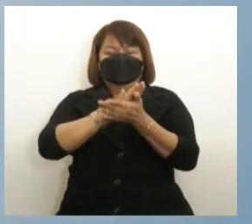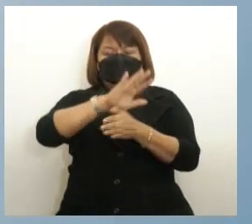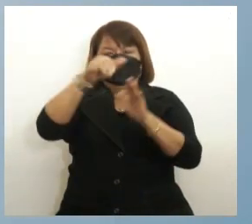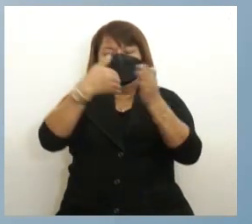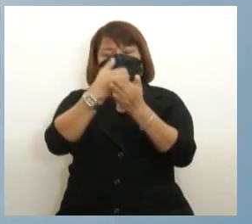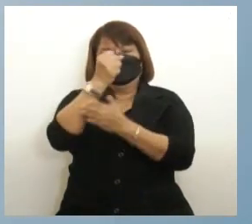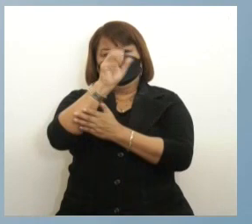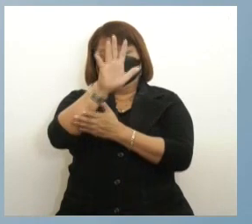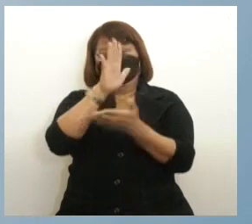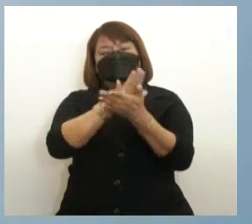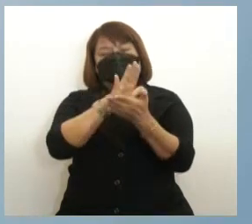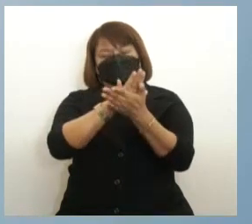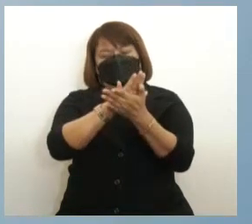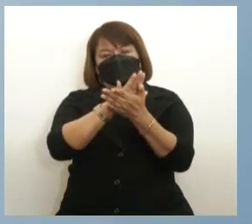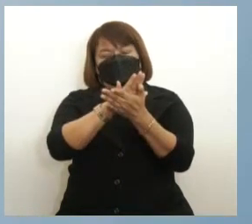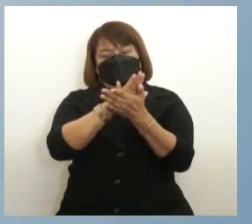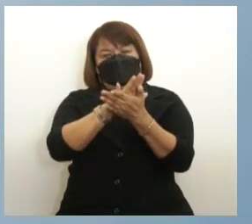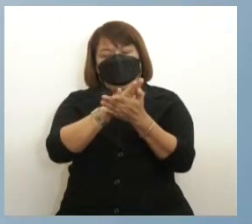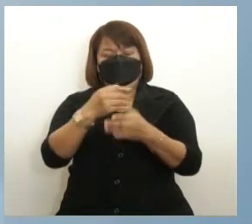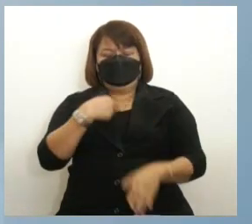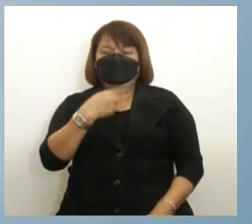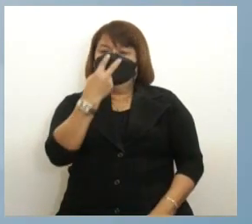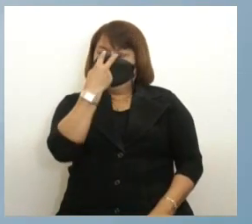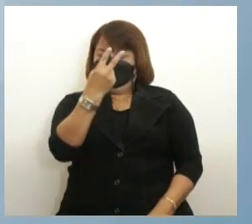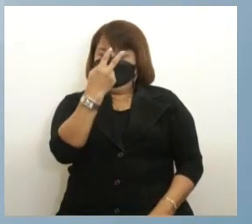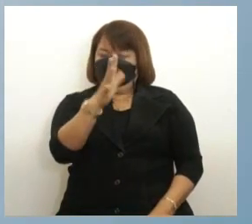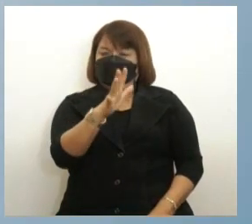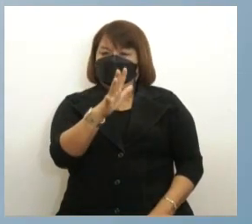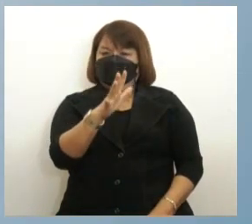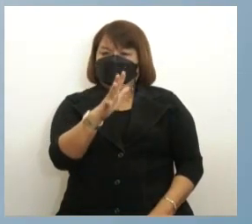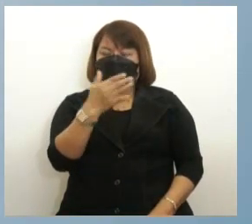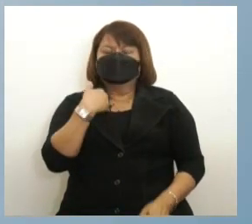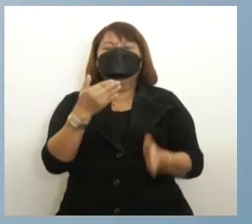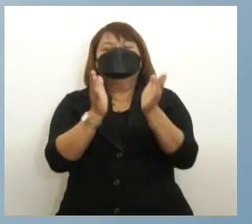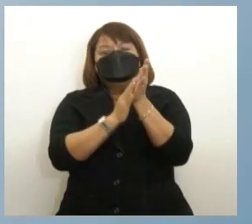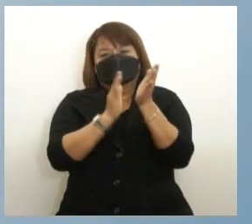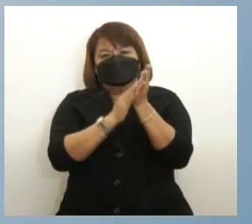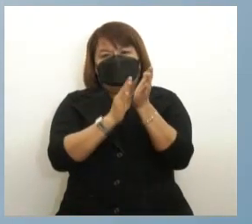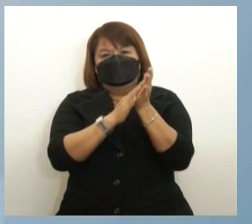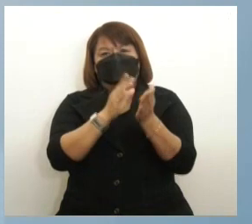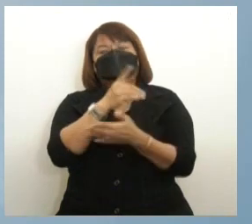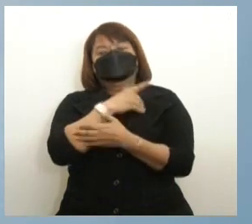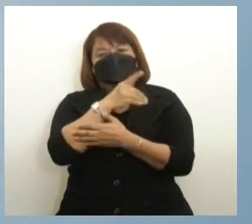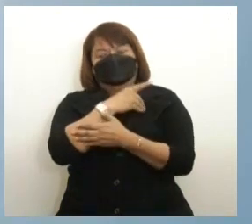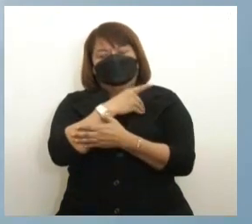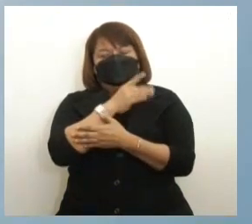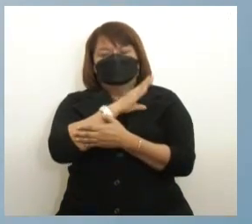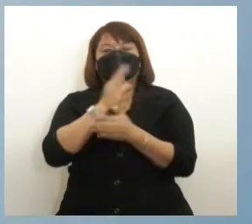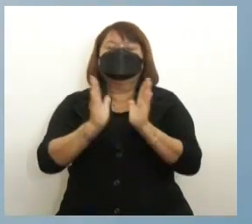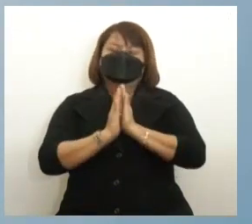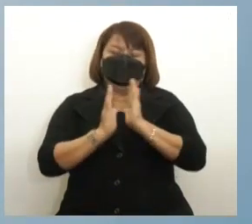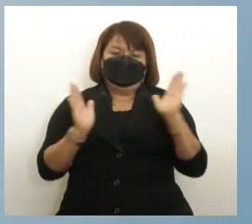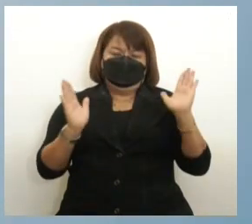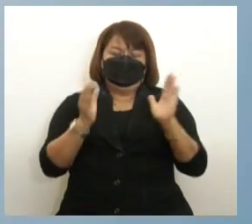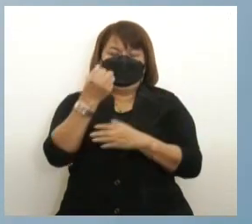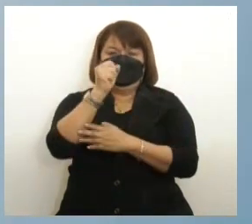งเรียนซึ่งผมไปเห็นแล้วก็เป็นที่น่าชื่นชมและเป็นน่ายินดีแล้วก็ขอขอบคุณทั้ง